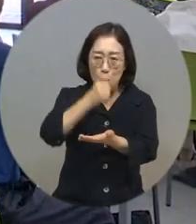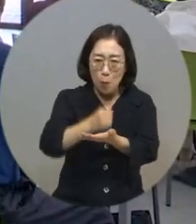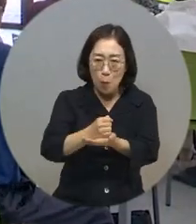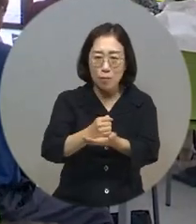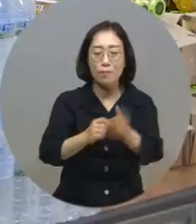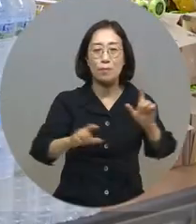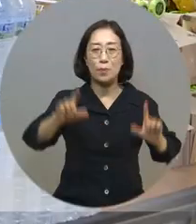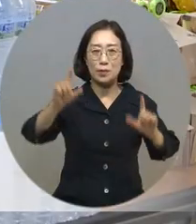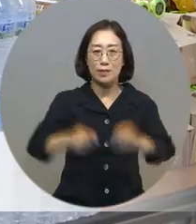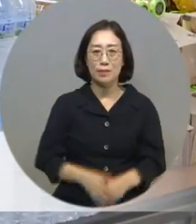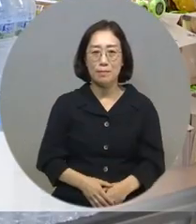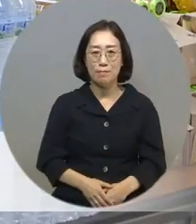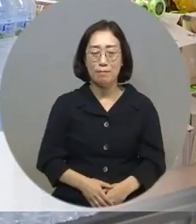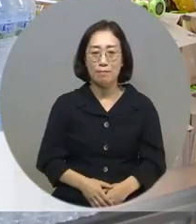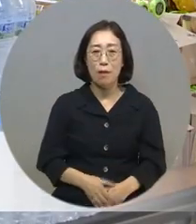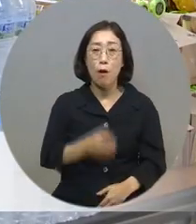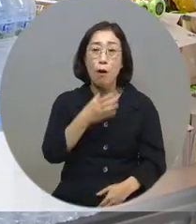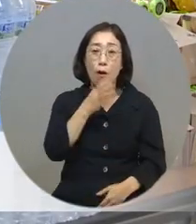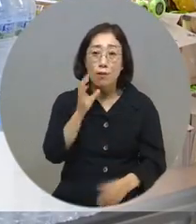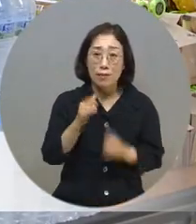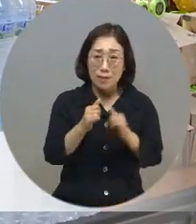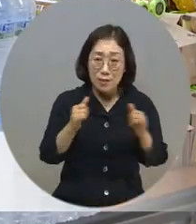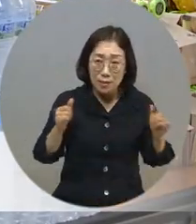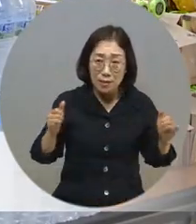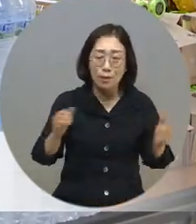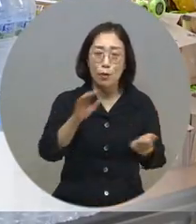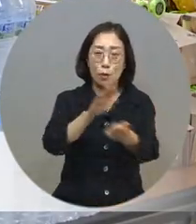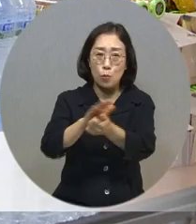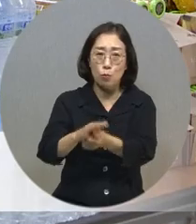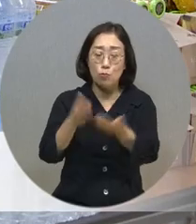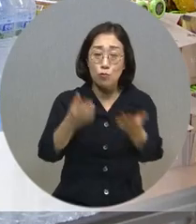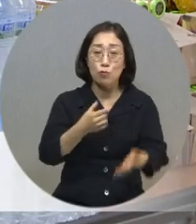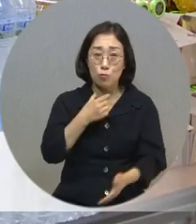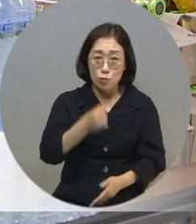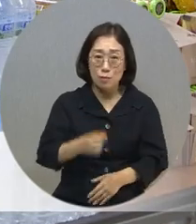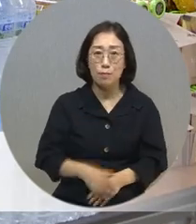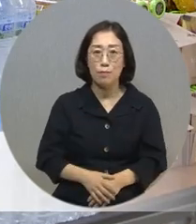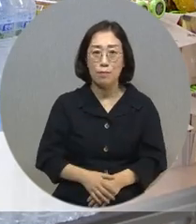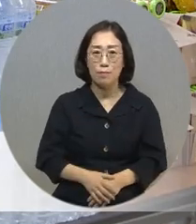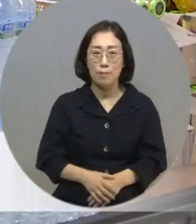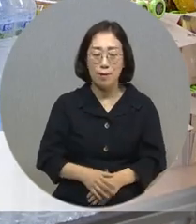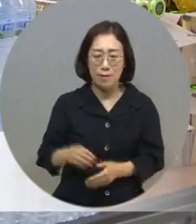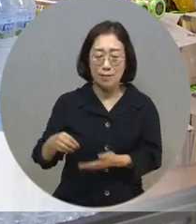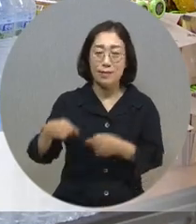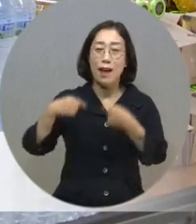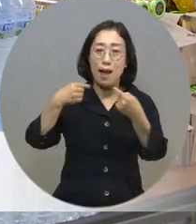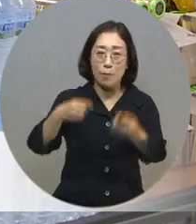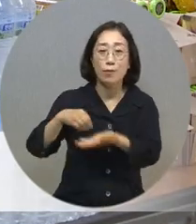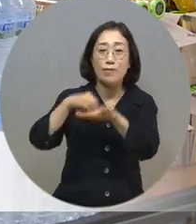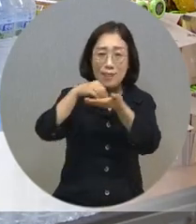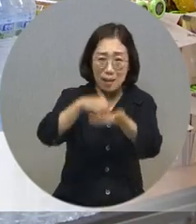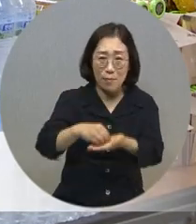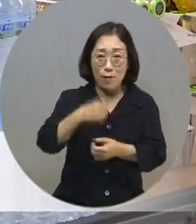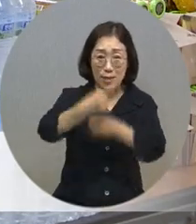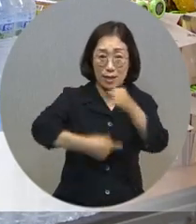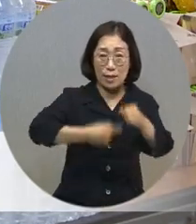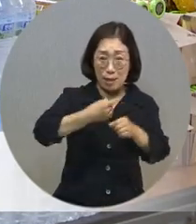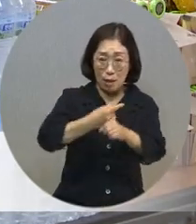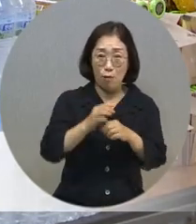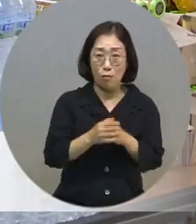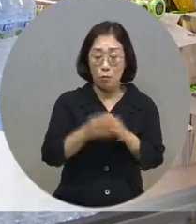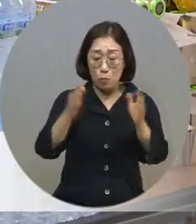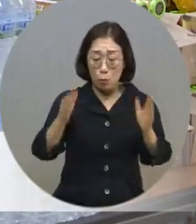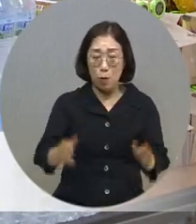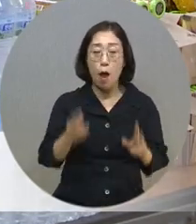만들었습니다 어르신의 조금이라도 보탬이 되고자 같이 이렇게 동참하게 됐습니다 지금 1년 내내 지금